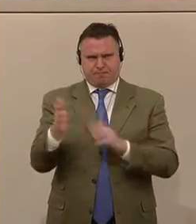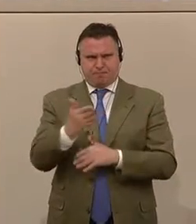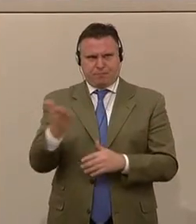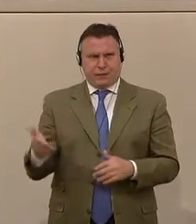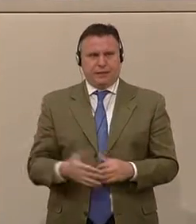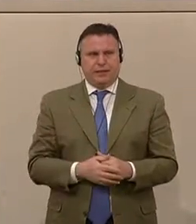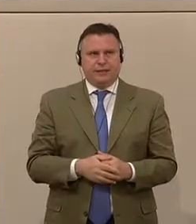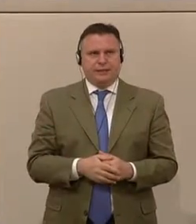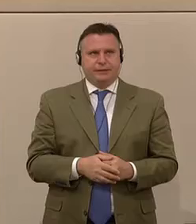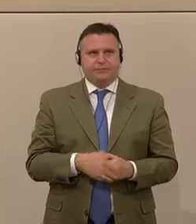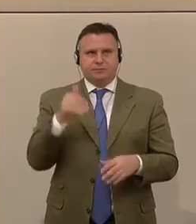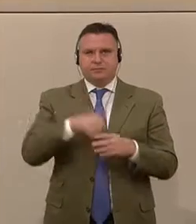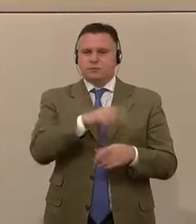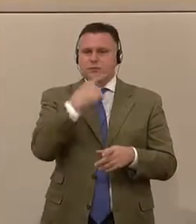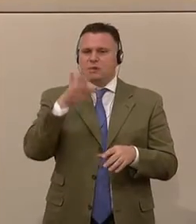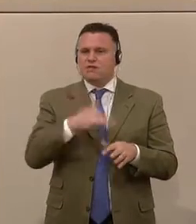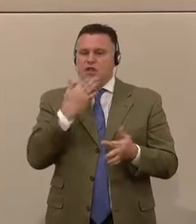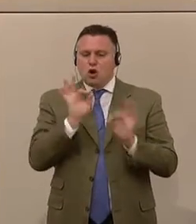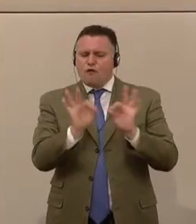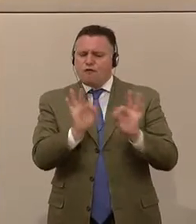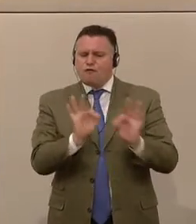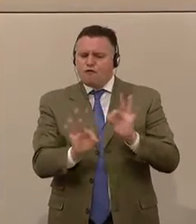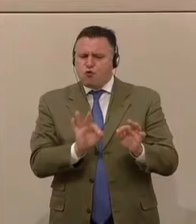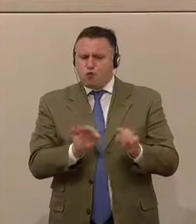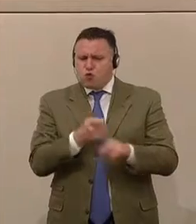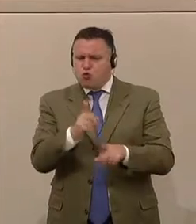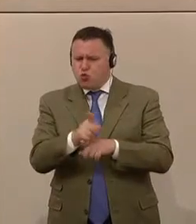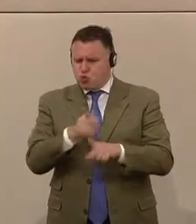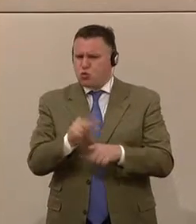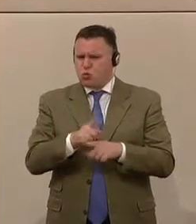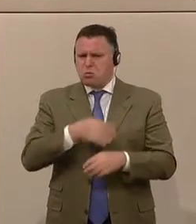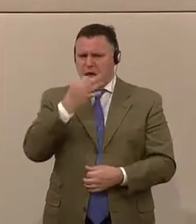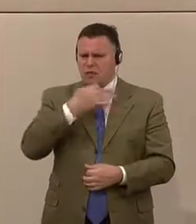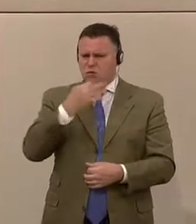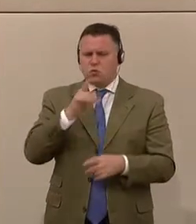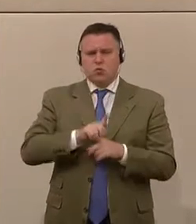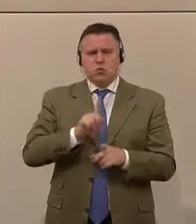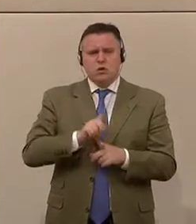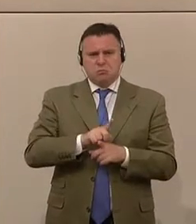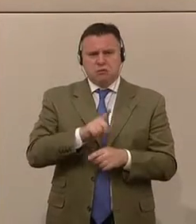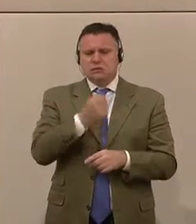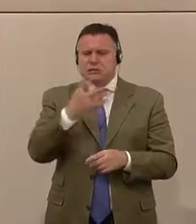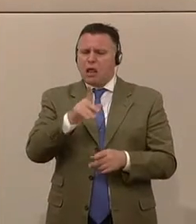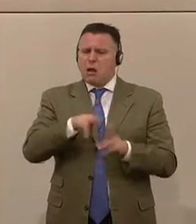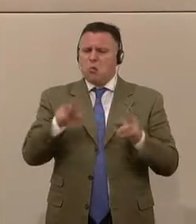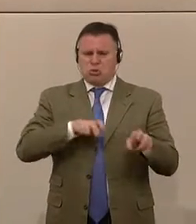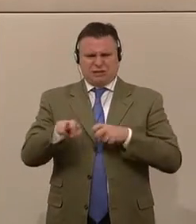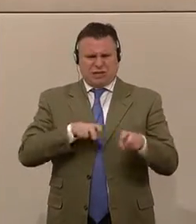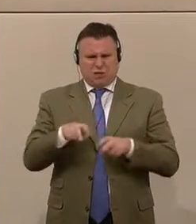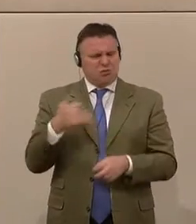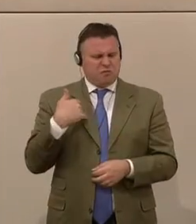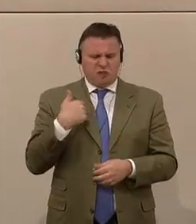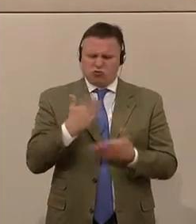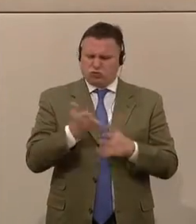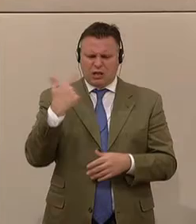Er spricht von Voodoo-Rhetorik und die eigene Zahl der Bundesregierung. Ich habe schon bei der letzten Rede gesagt, vor einigen